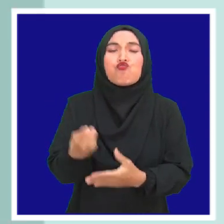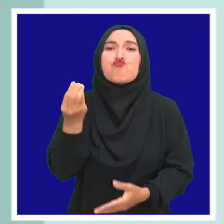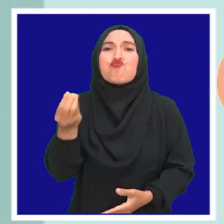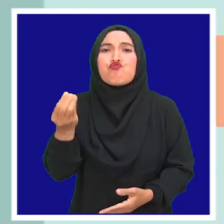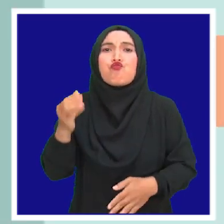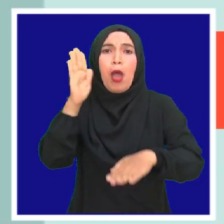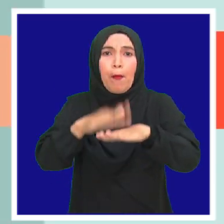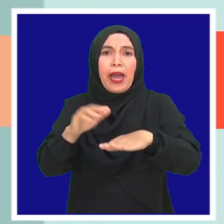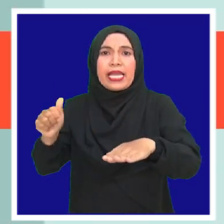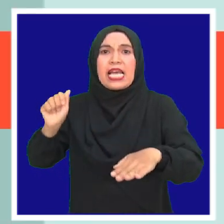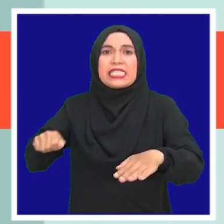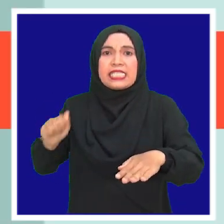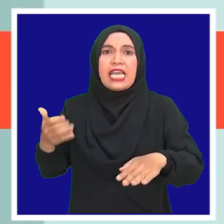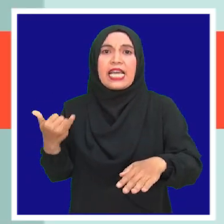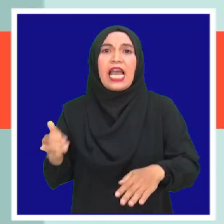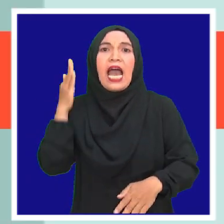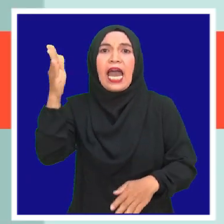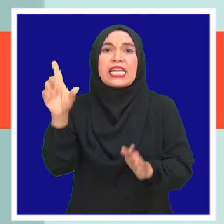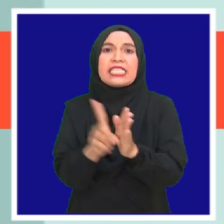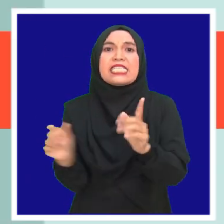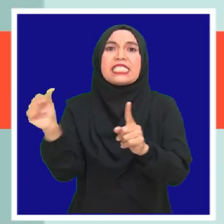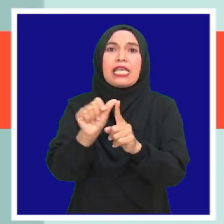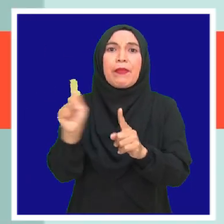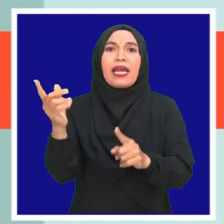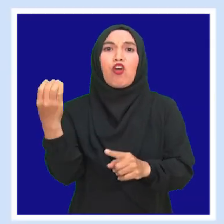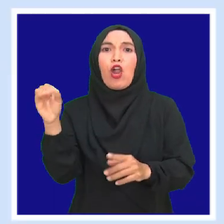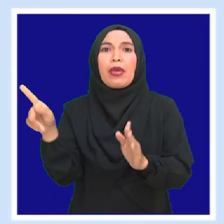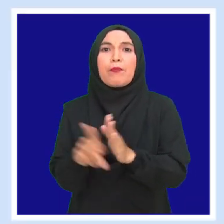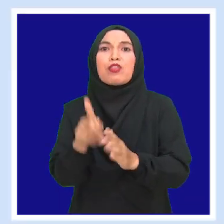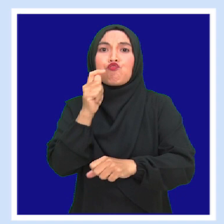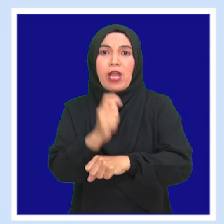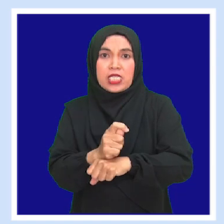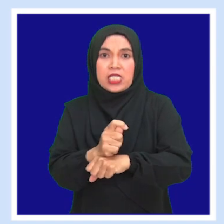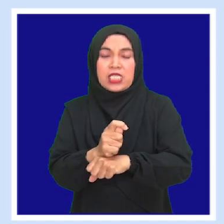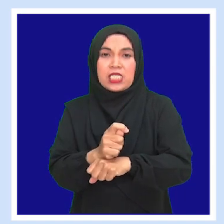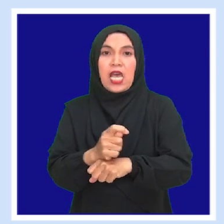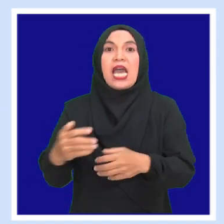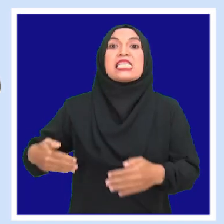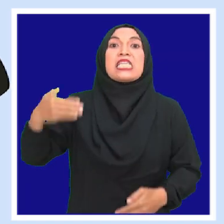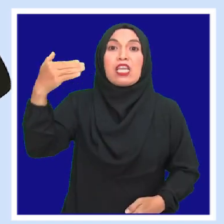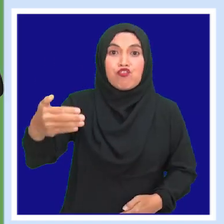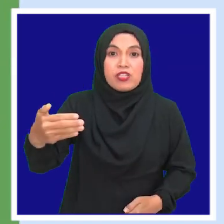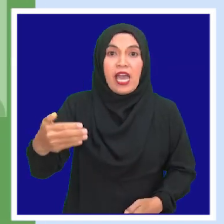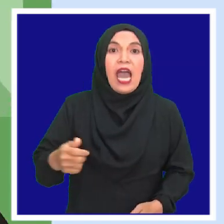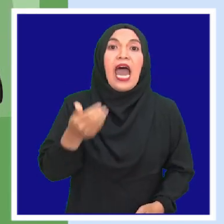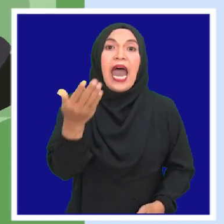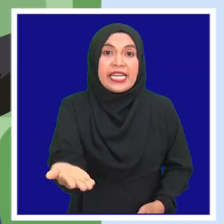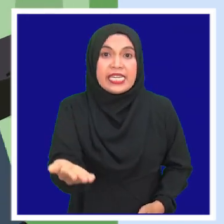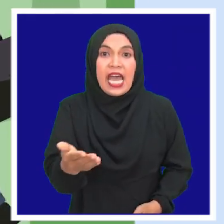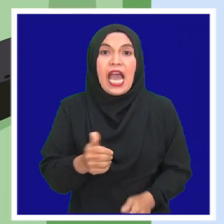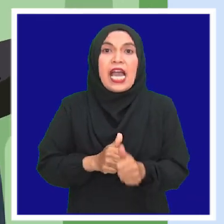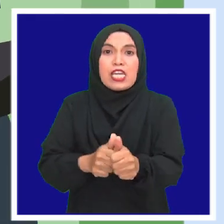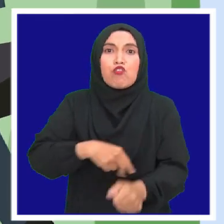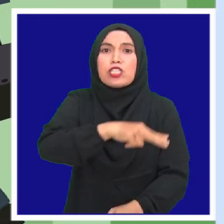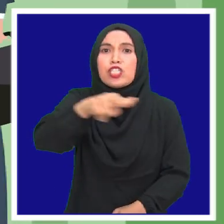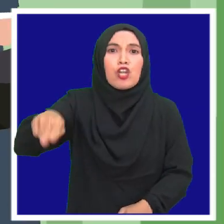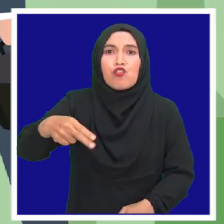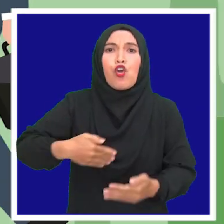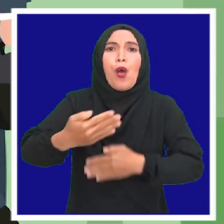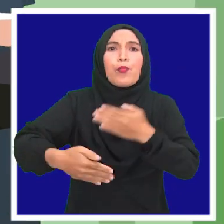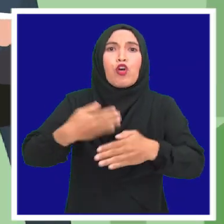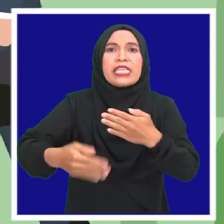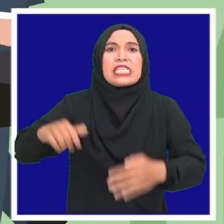ku pajabat pengadilan ka tempat tinggal anjeun. Lajeng turutkeun sakabeh proses sidang dilaksanakeun di gedung